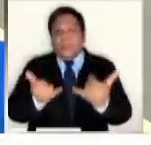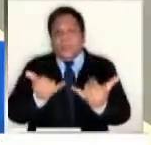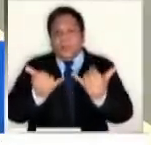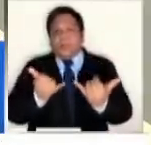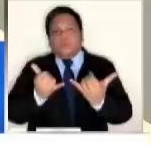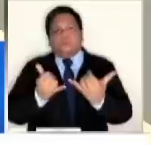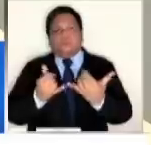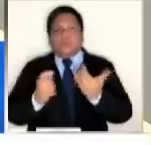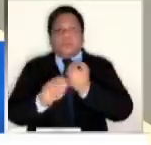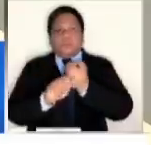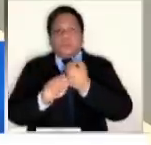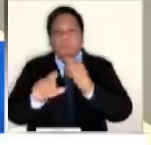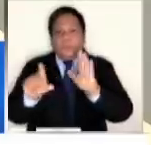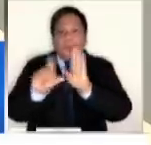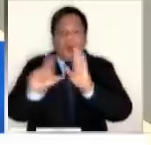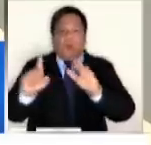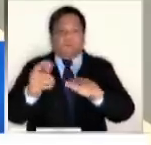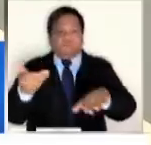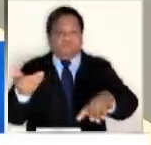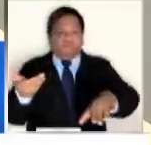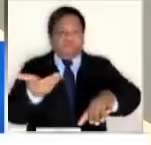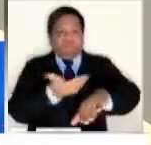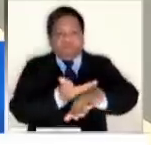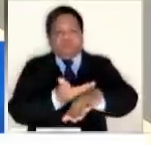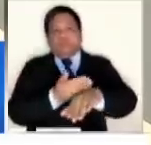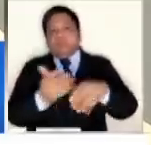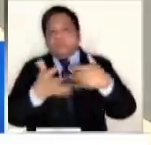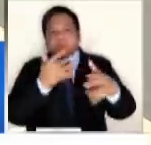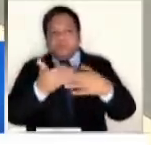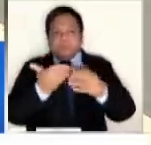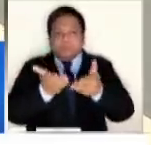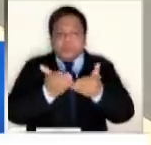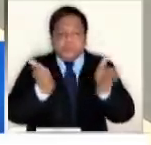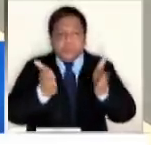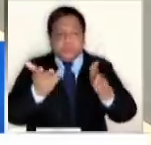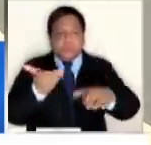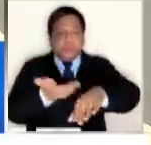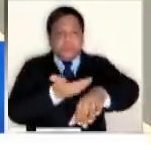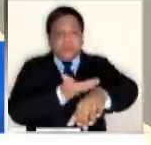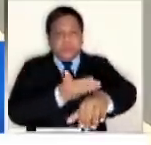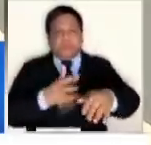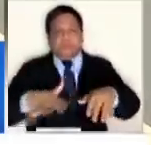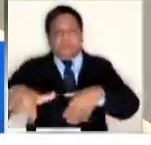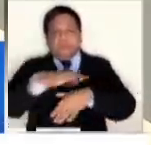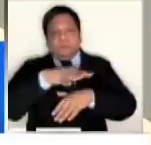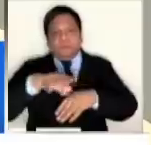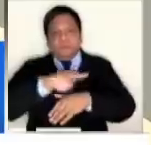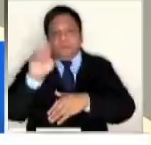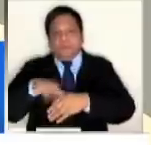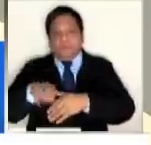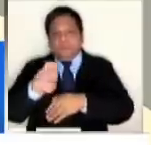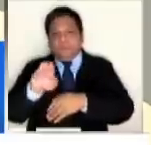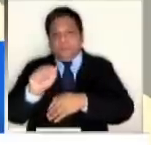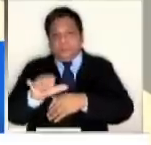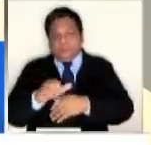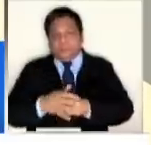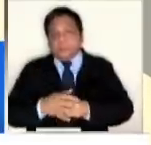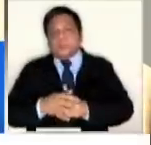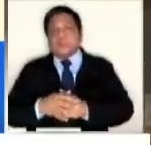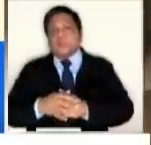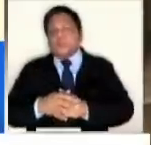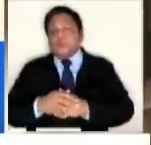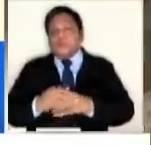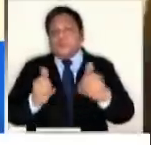sa seawall ang mga bangka, barko o yate sa paligid ng Manila Bay. At sa ngayon ay tuloy-tuloy naman